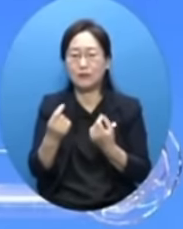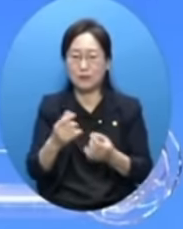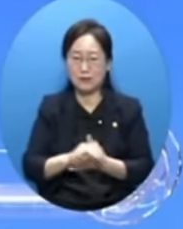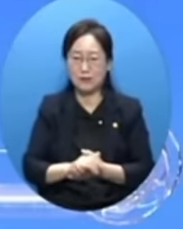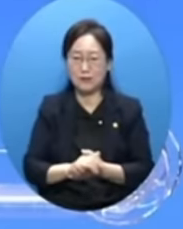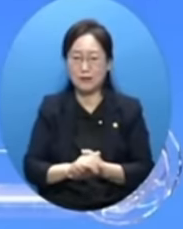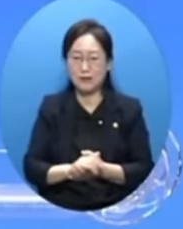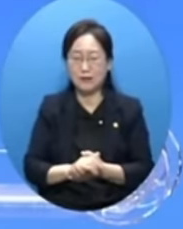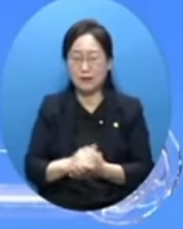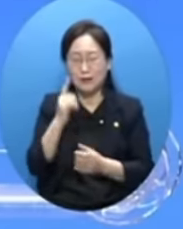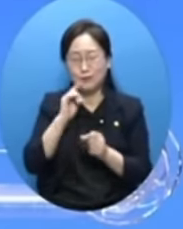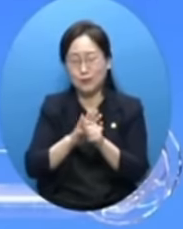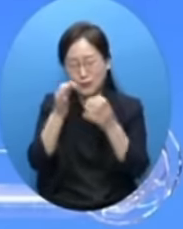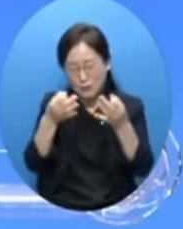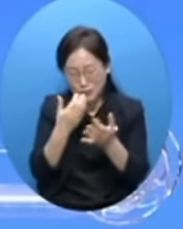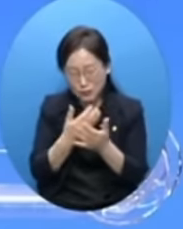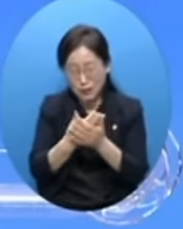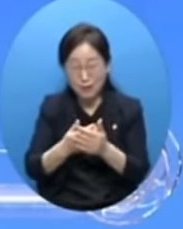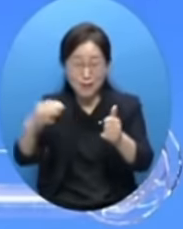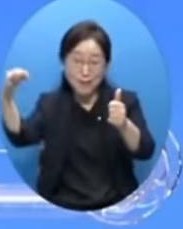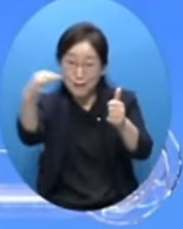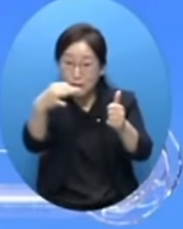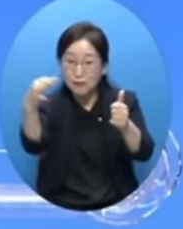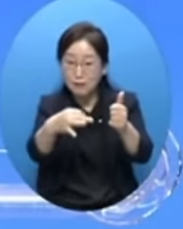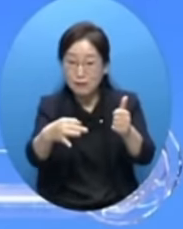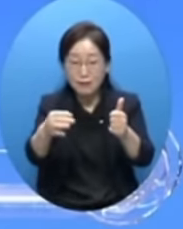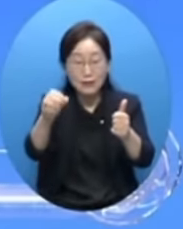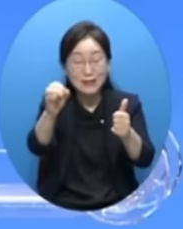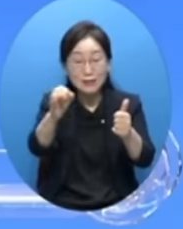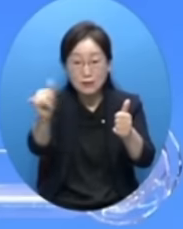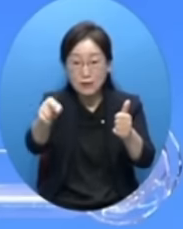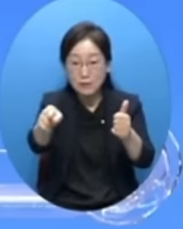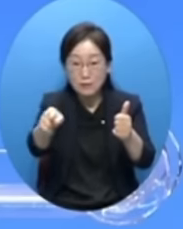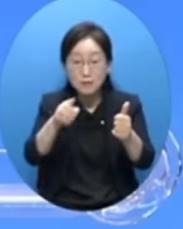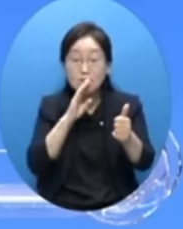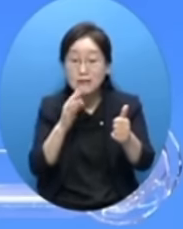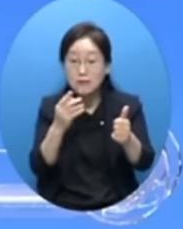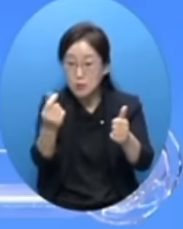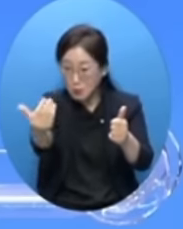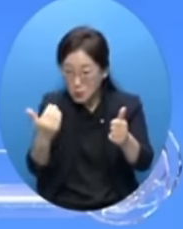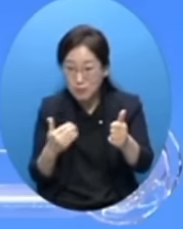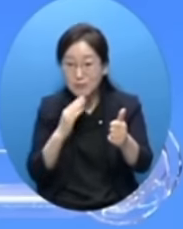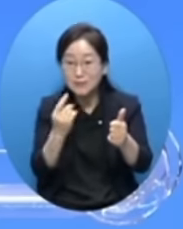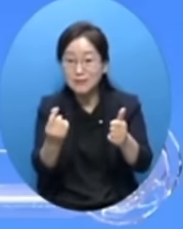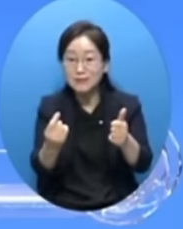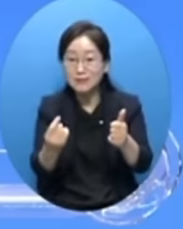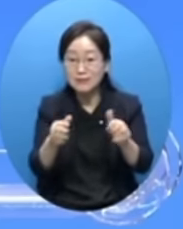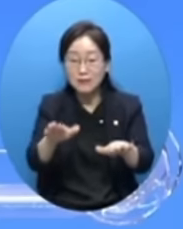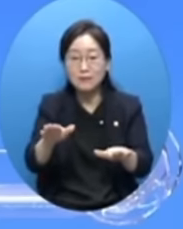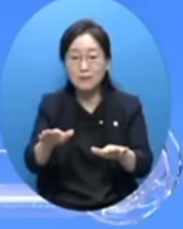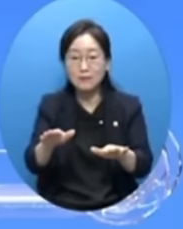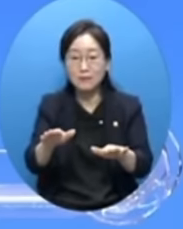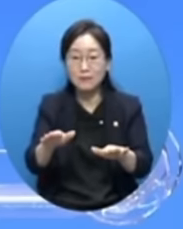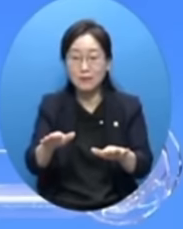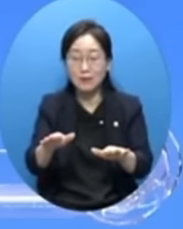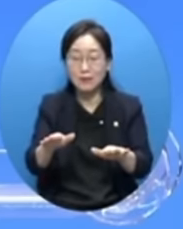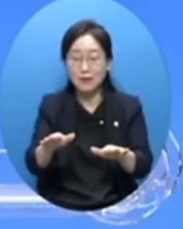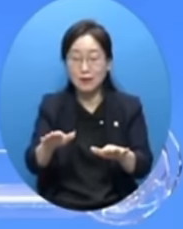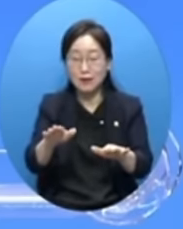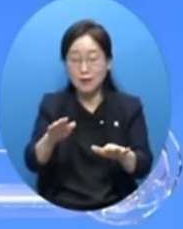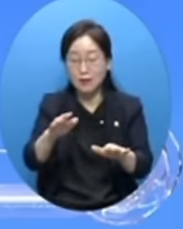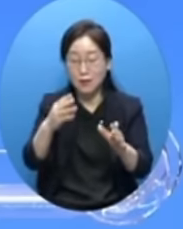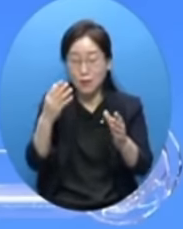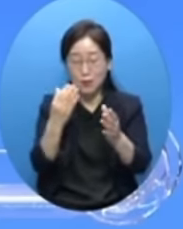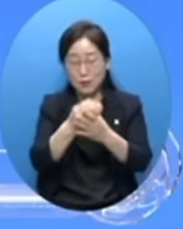우리를 불쌍히 여겨달라고 외치던 때가 바로 몇 분 전인데, 지금 주 앞에서